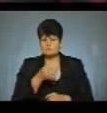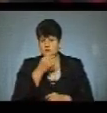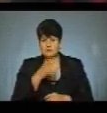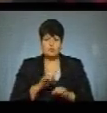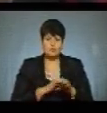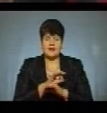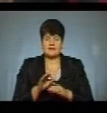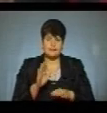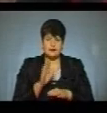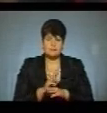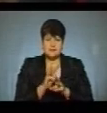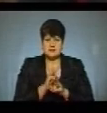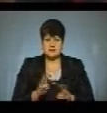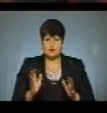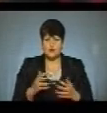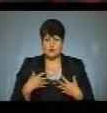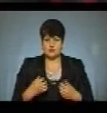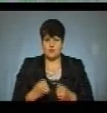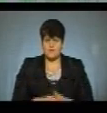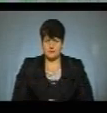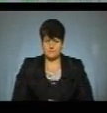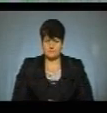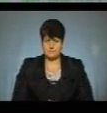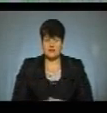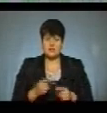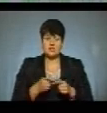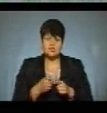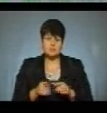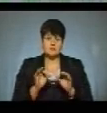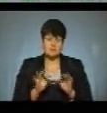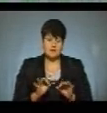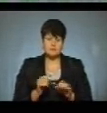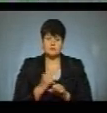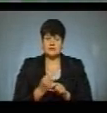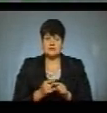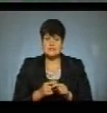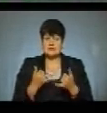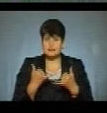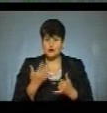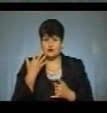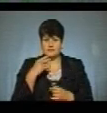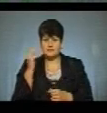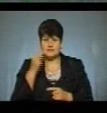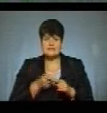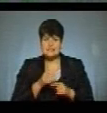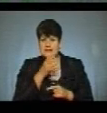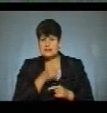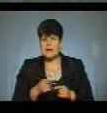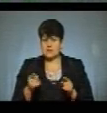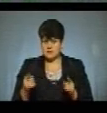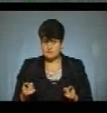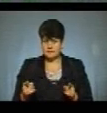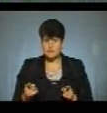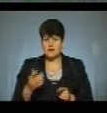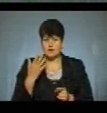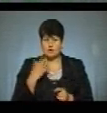проєкті наказу Міністерства охорони здоров'я. Чи доцільно вводити їх саме зараз, коли ми вже провчилися такий термін? І коли навіть